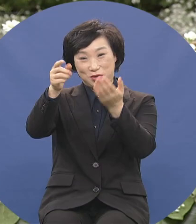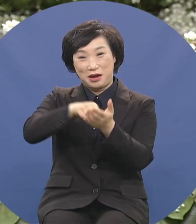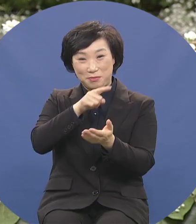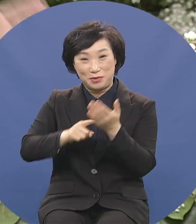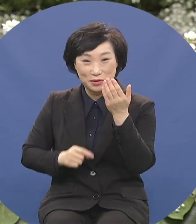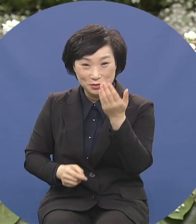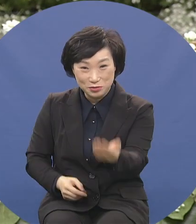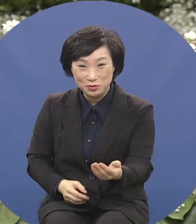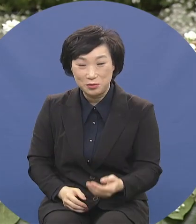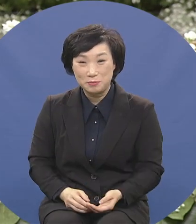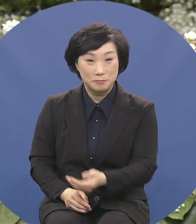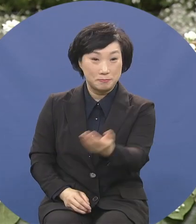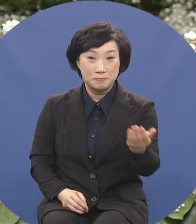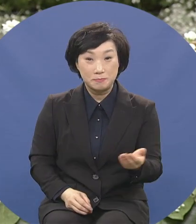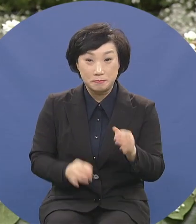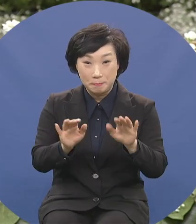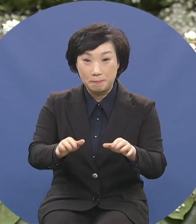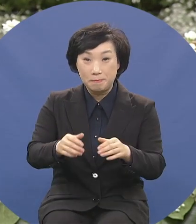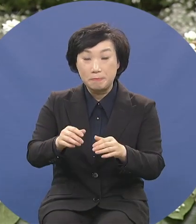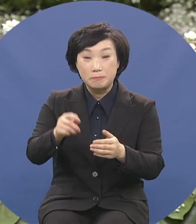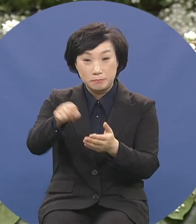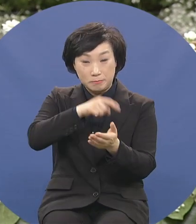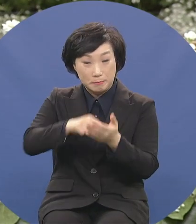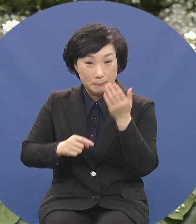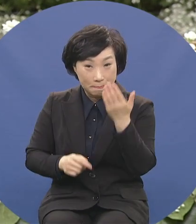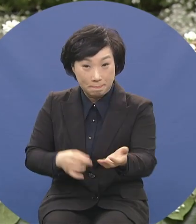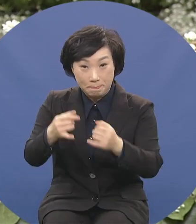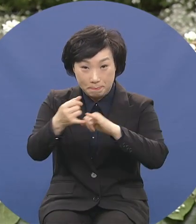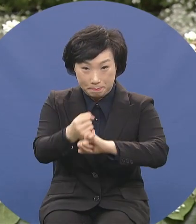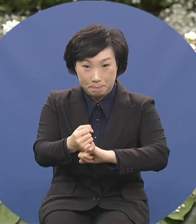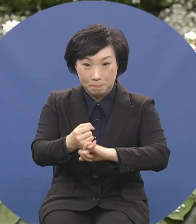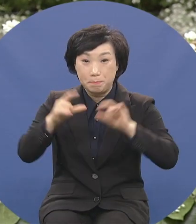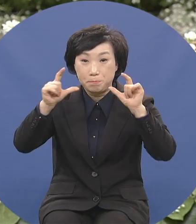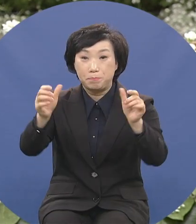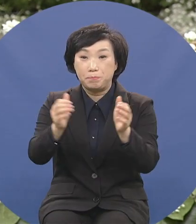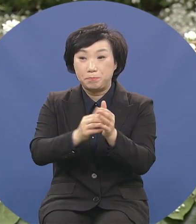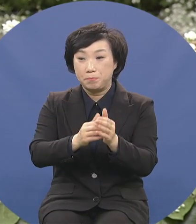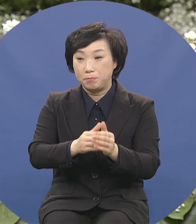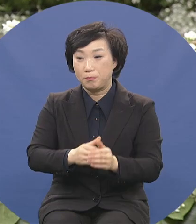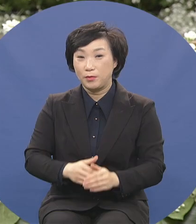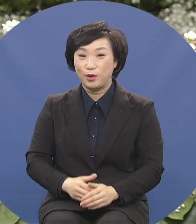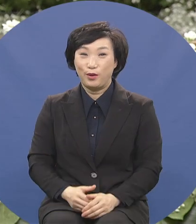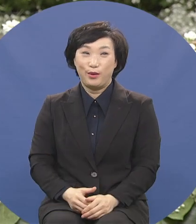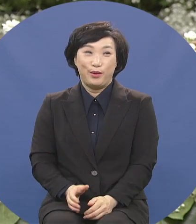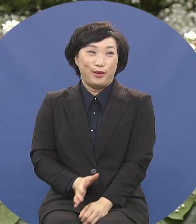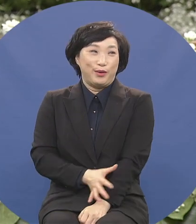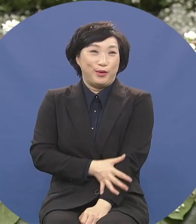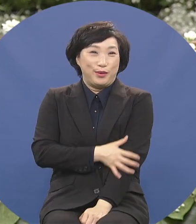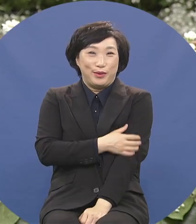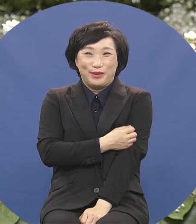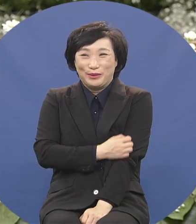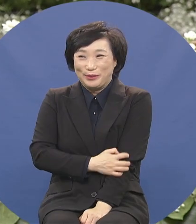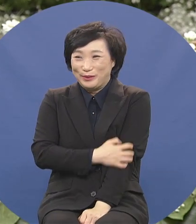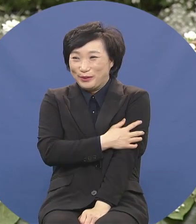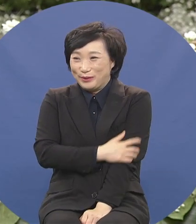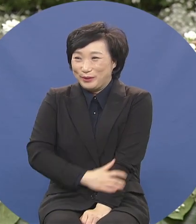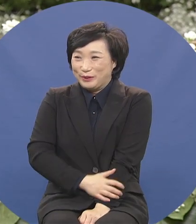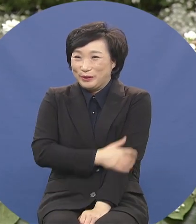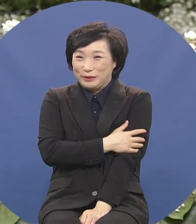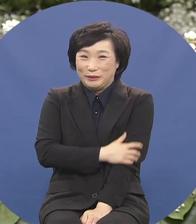갚으시고 반드시 갚으신다고 말씀했으니 소름 끼치는 일이